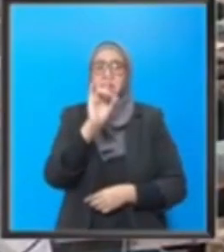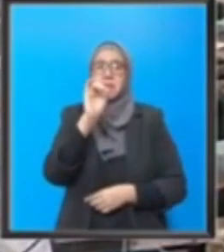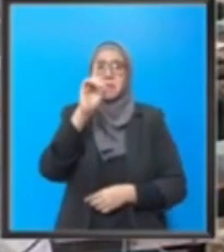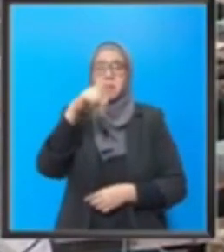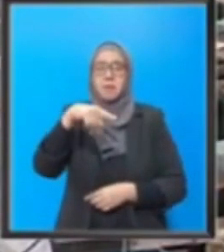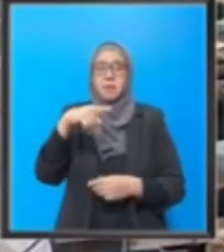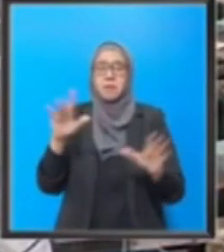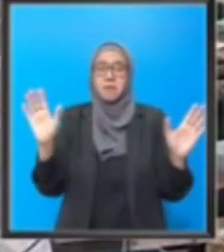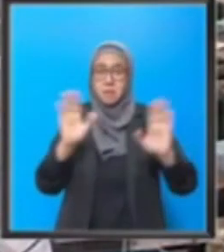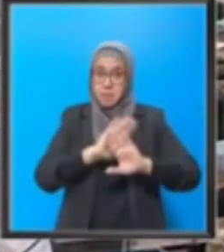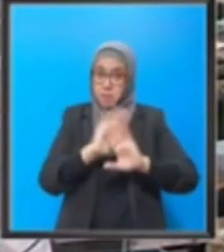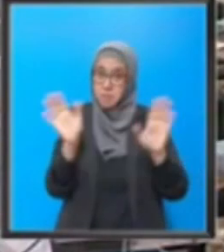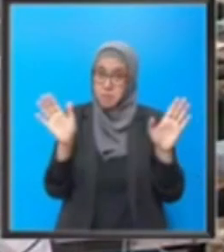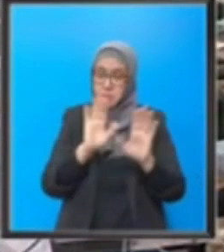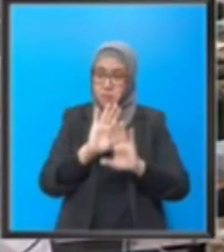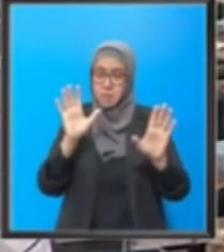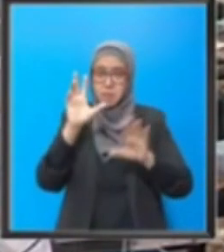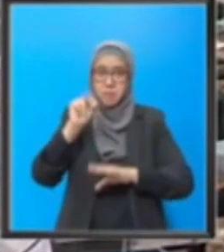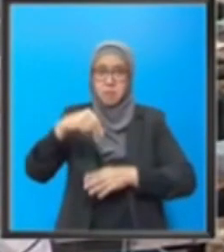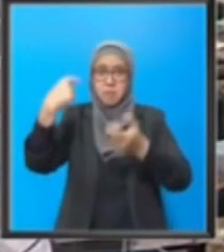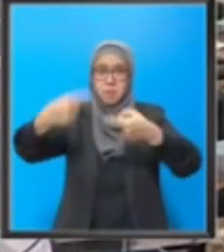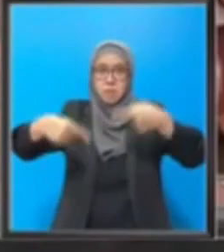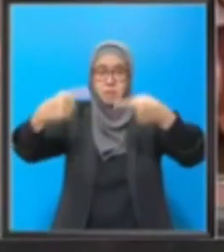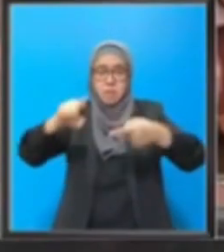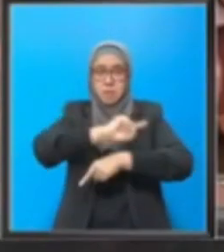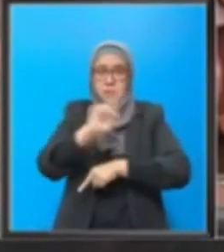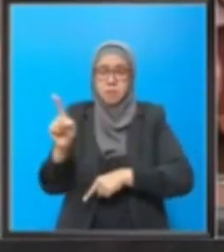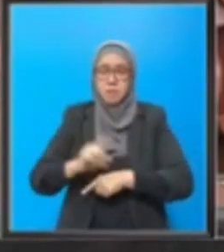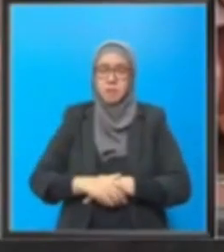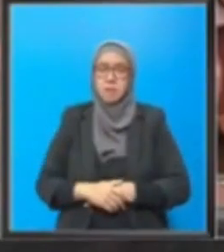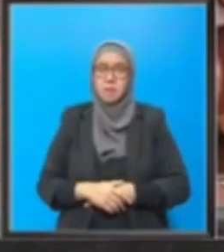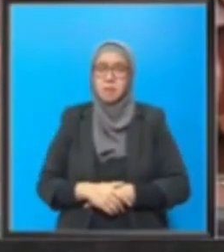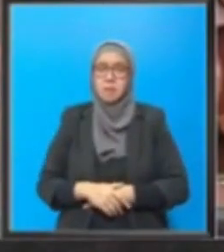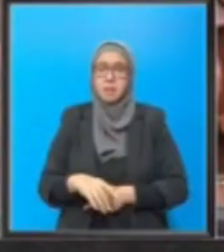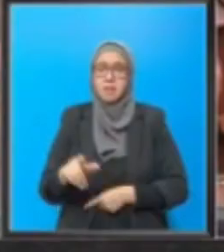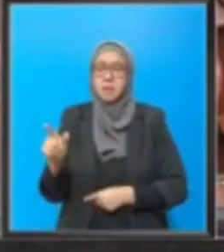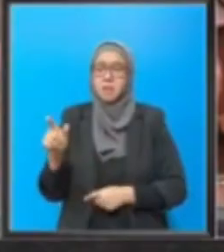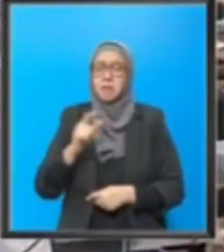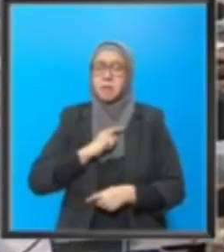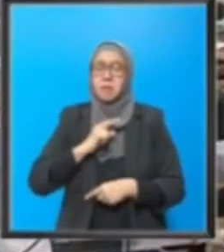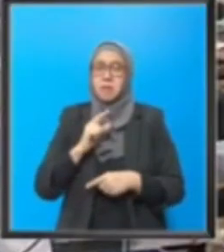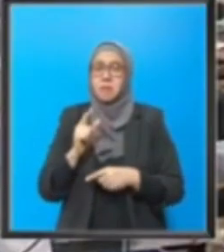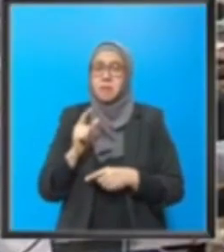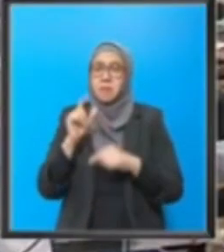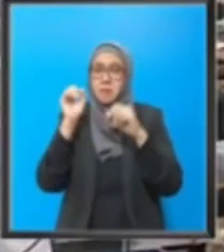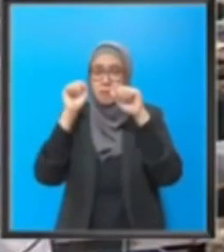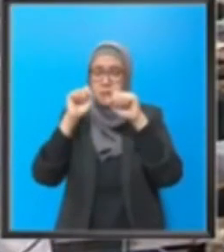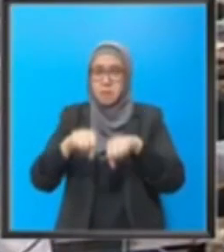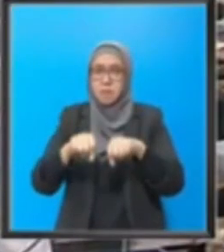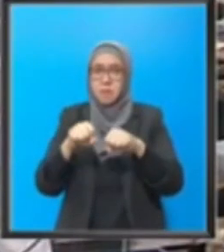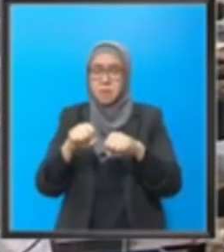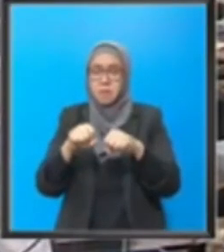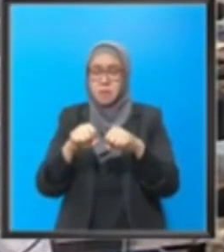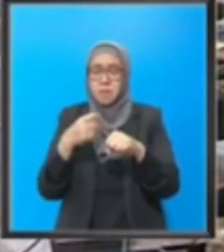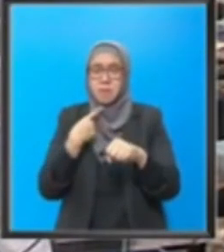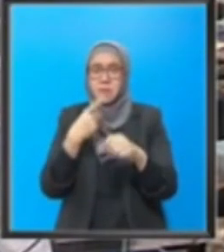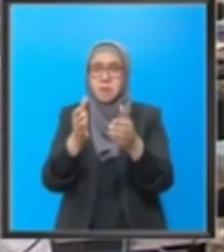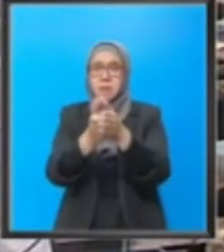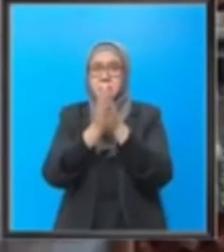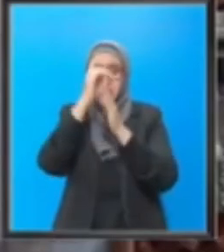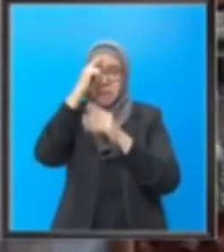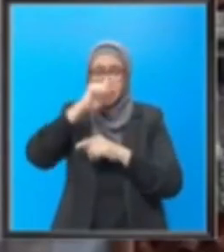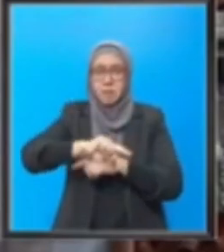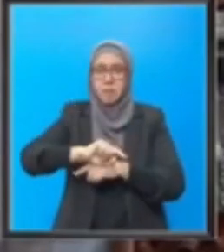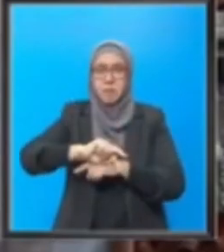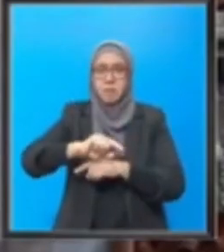setan Ah lagi nih hanya menerima bibit lemon supaya lama Ali membenarkan CCTV dalam dewan ini di peta yang kan supaya kita